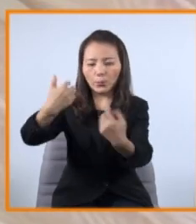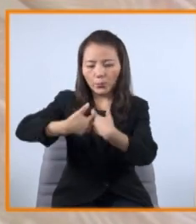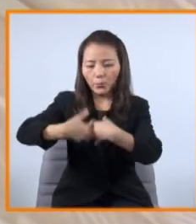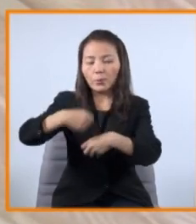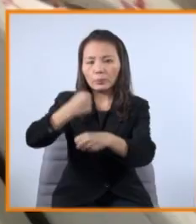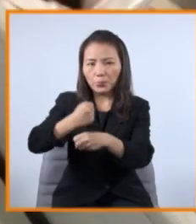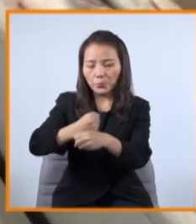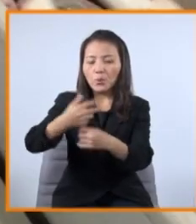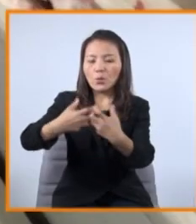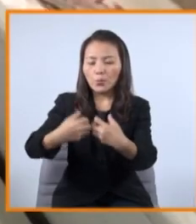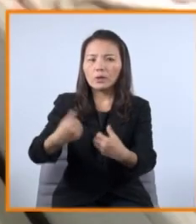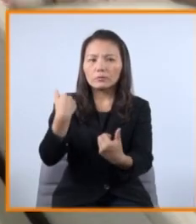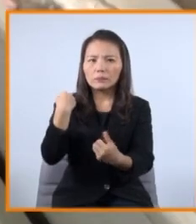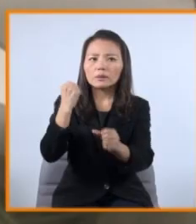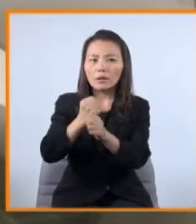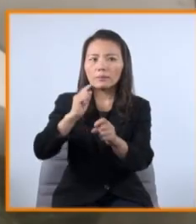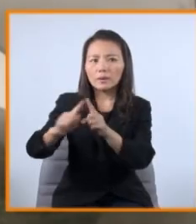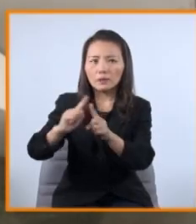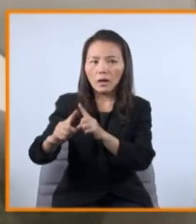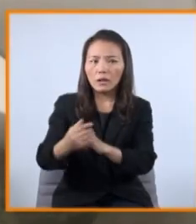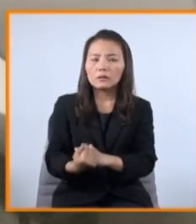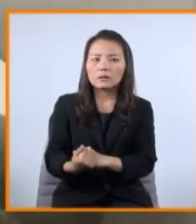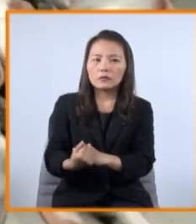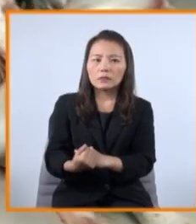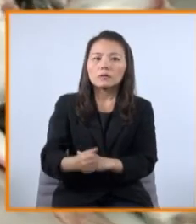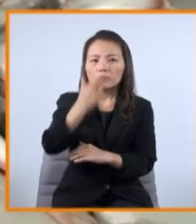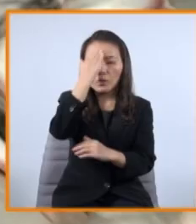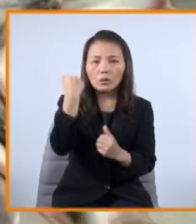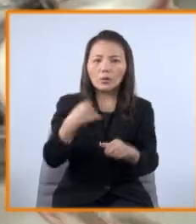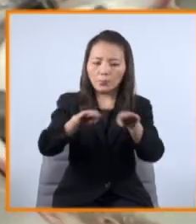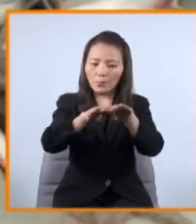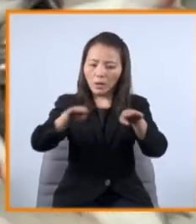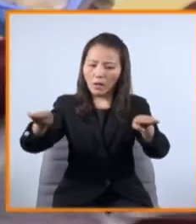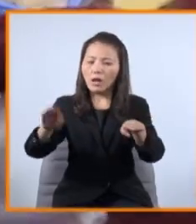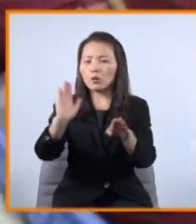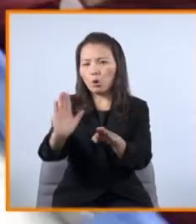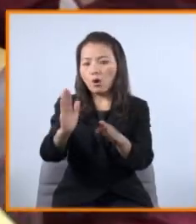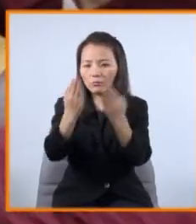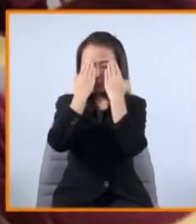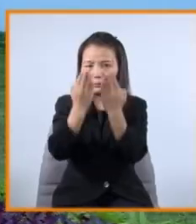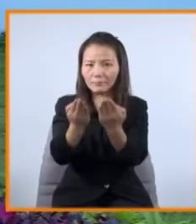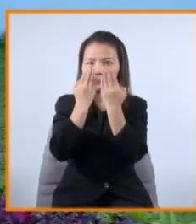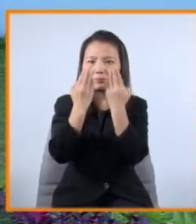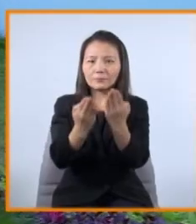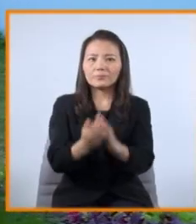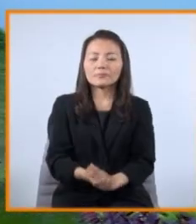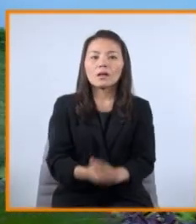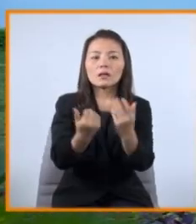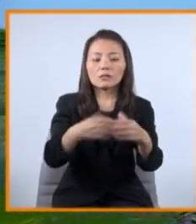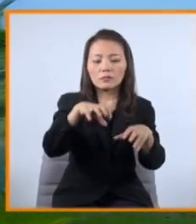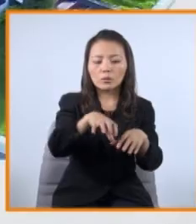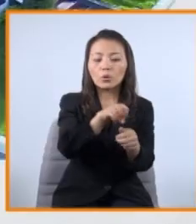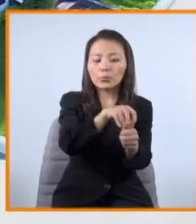มาตรฐานทั้ง GlobalGap ascฟารมและมาตรฐานทาลานของอิสลามกรรมการผู้จัดการ